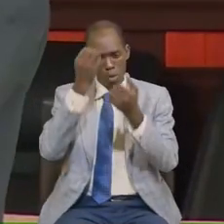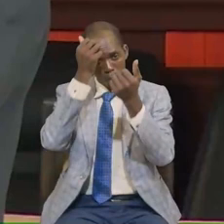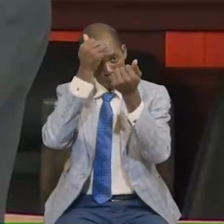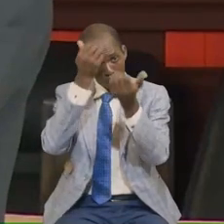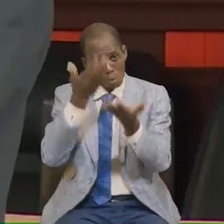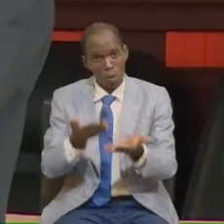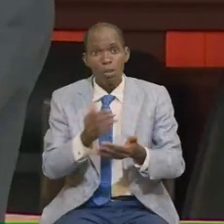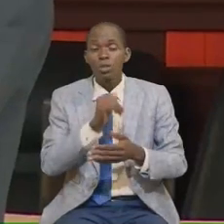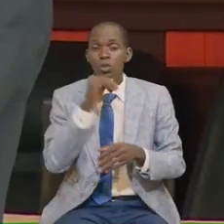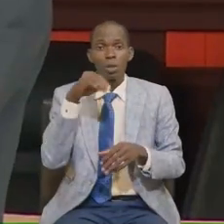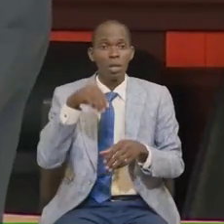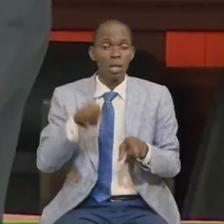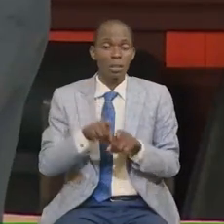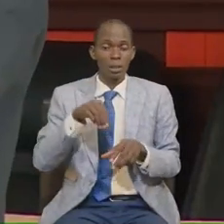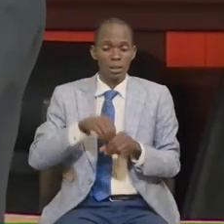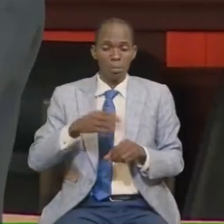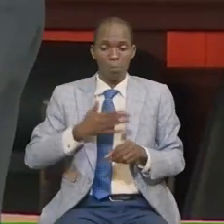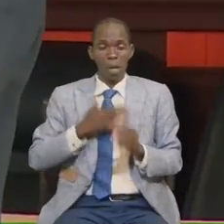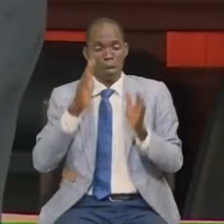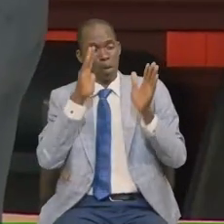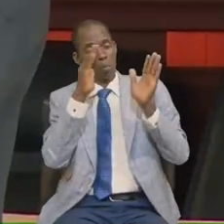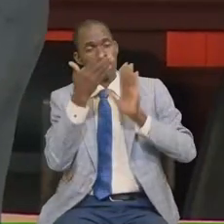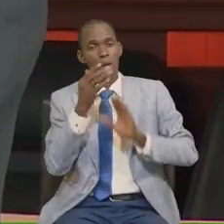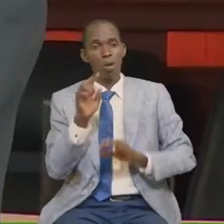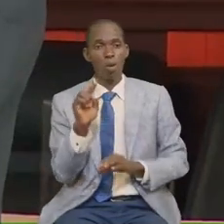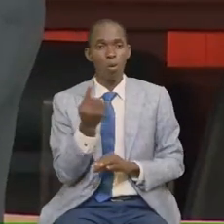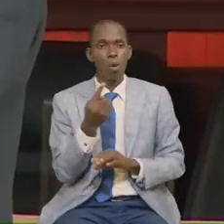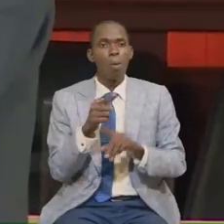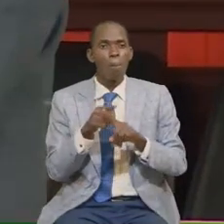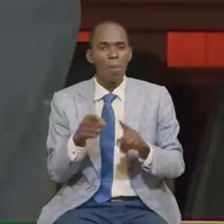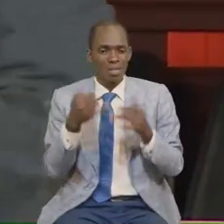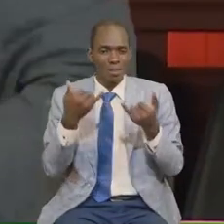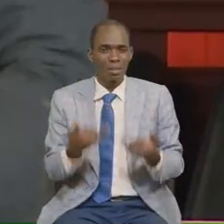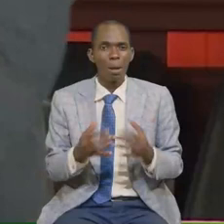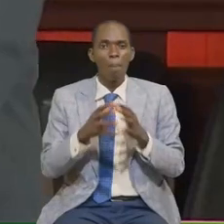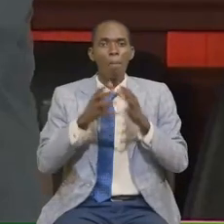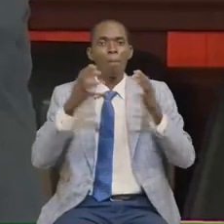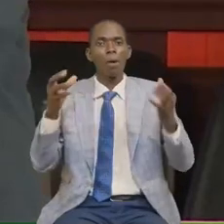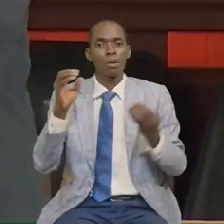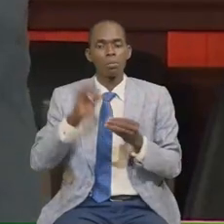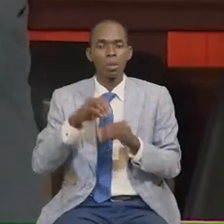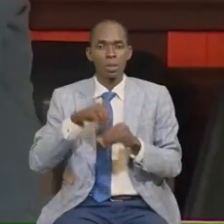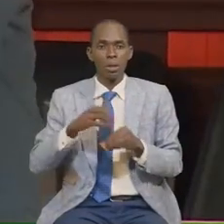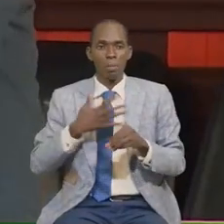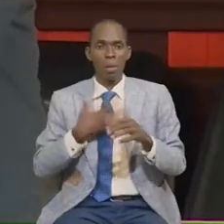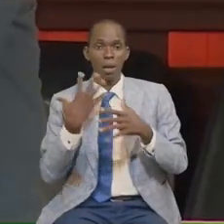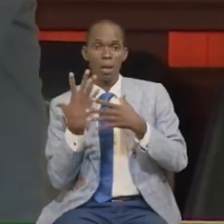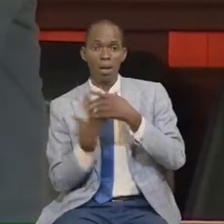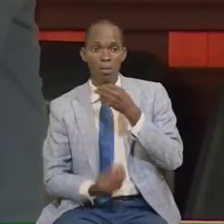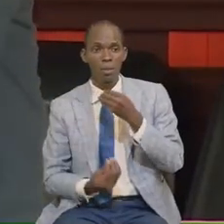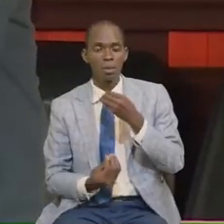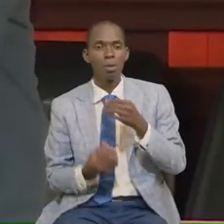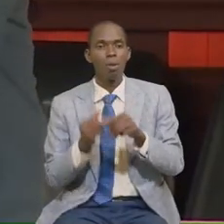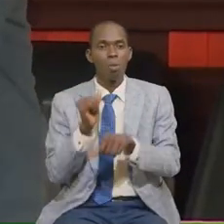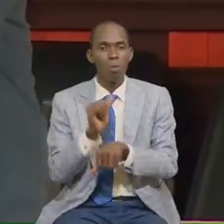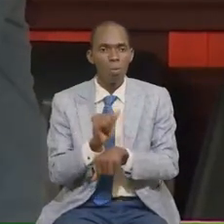travaillez à votre salut avec crainte et tremblement, non seulement comme en ma présence, mais bien plus encore